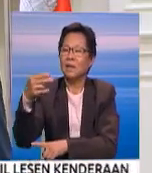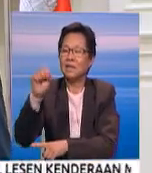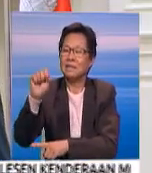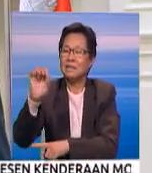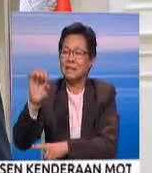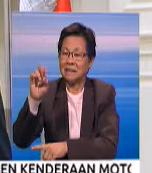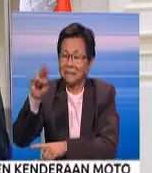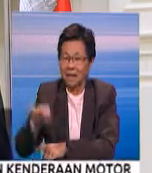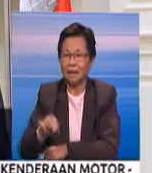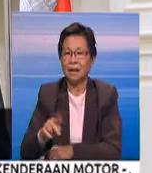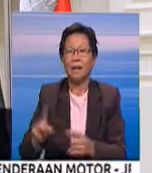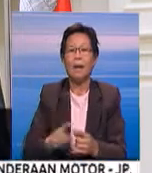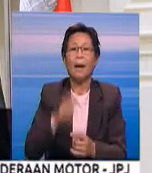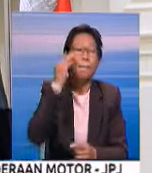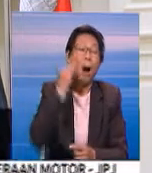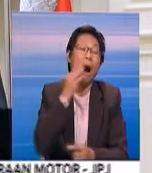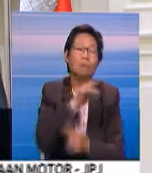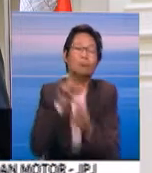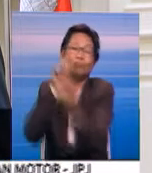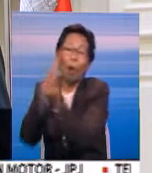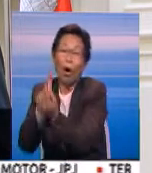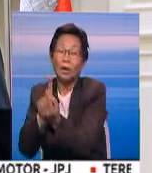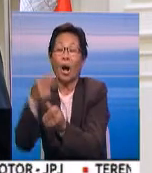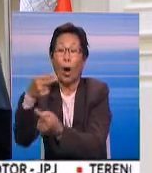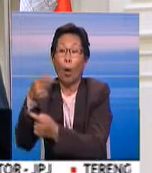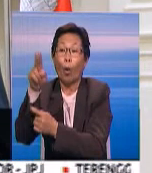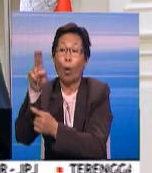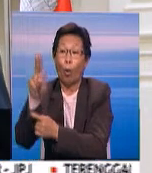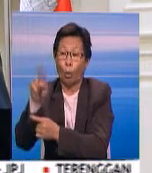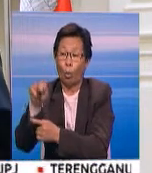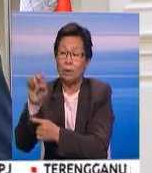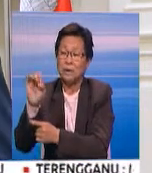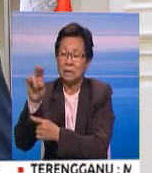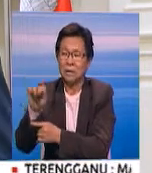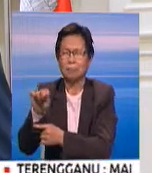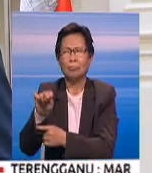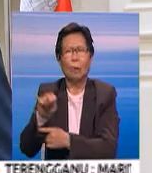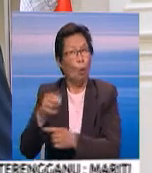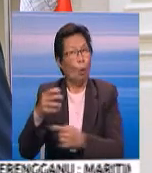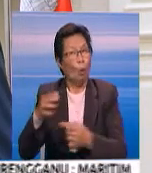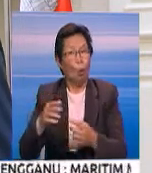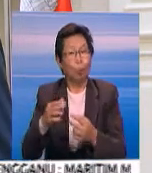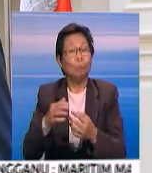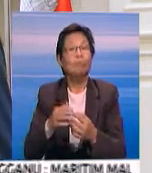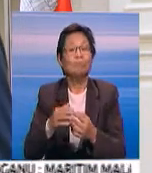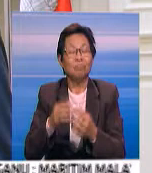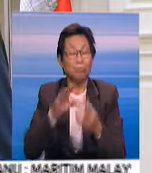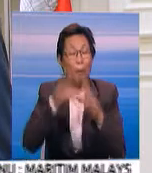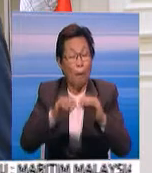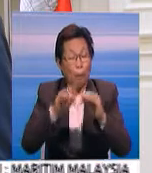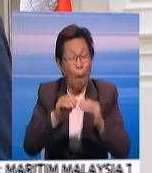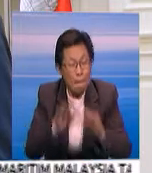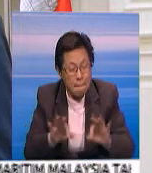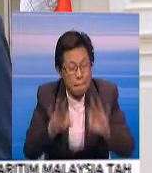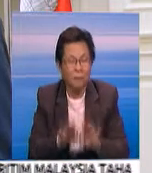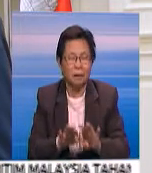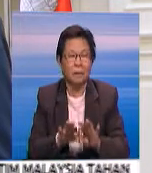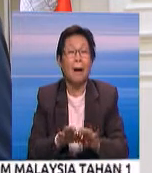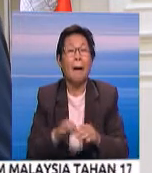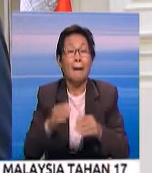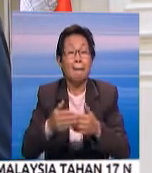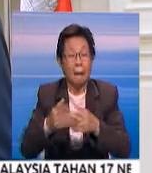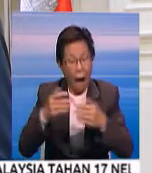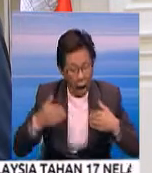Pertemuan Tun Dr. Mahathir Mohamad dan juga Hun Sen bukanlah sekadar pertemuan biasa. Sebaliknya, beberapa perjanjian